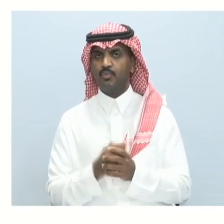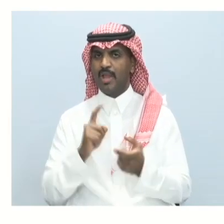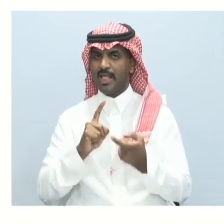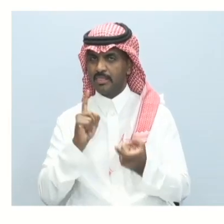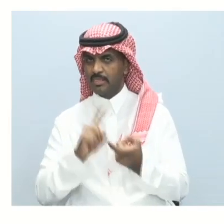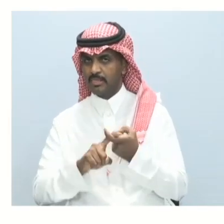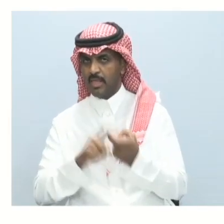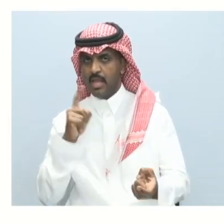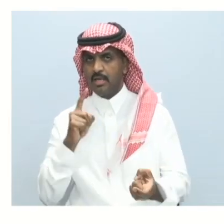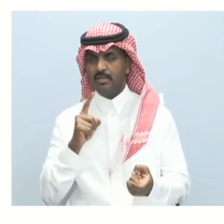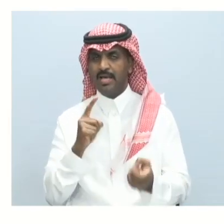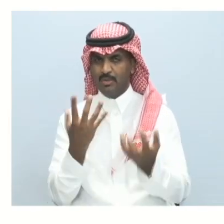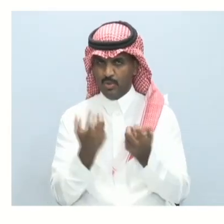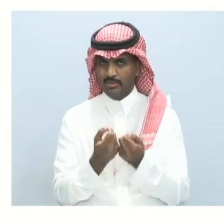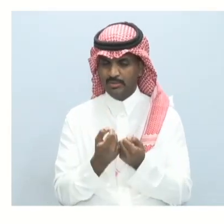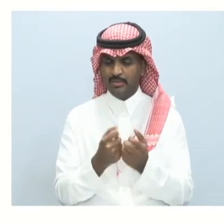العده